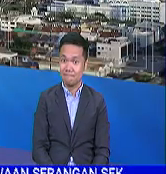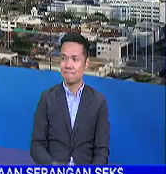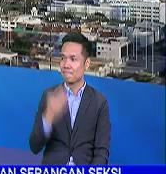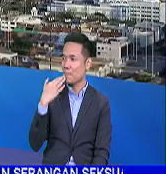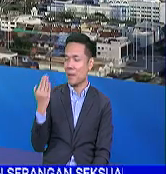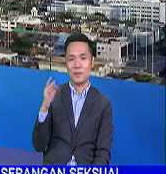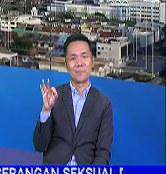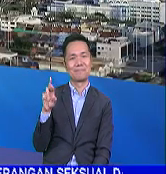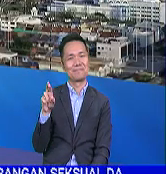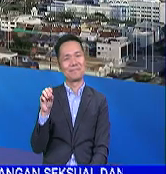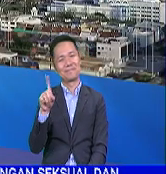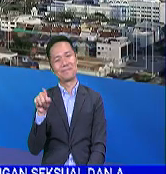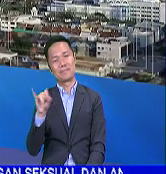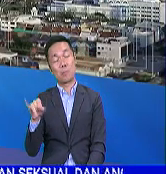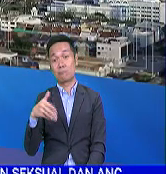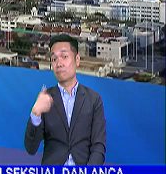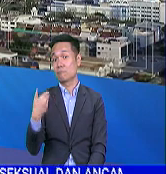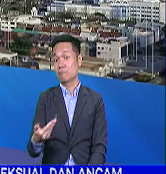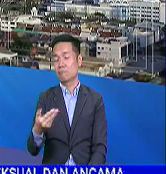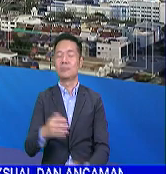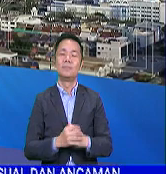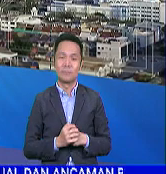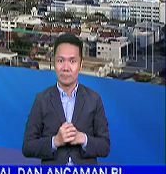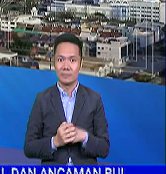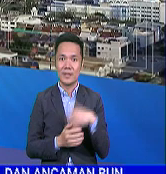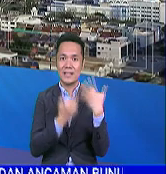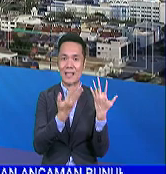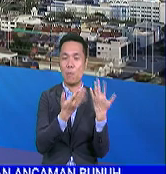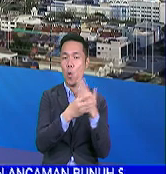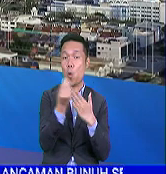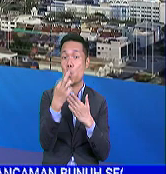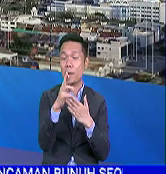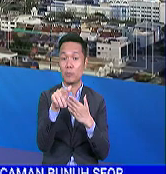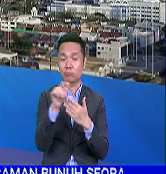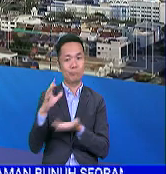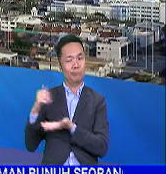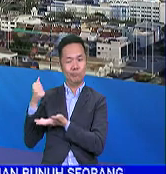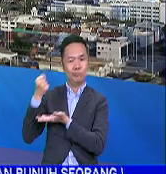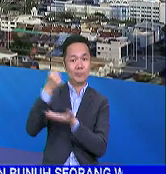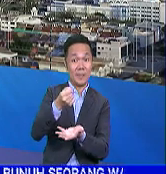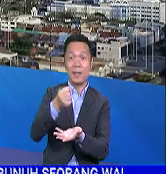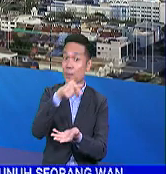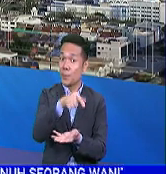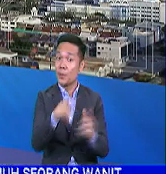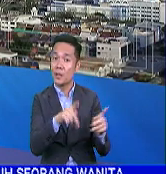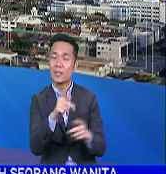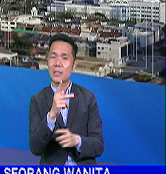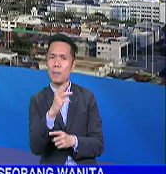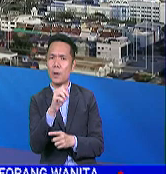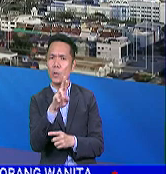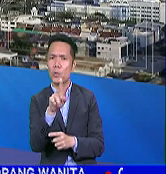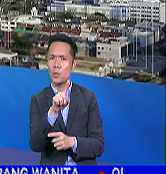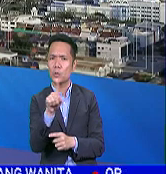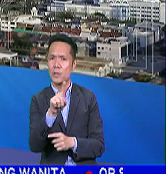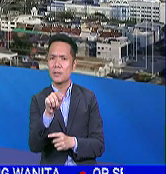Rosie, terima kasih. Berita selanjutnya, peruntukan RM10,000 dihulur kerajaan negeri bagi membantu Kamaruzaman Muhammad